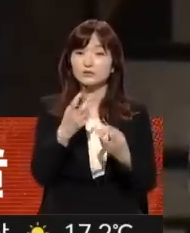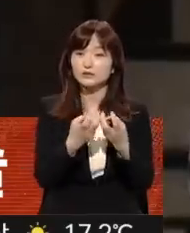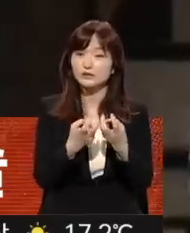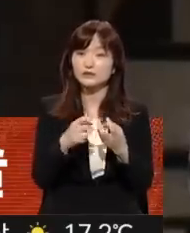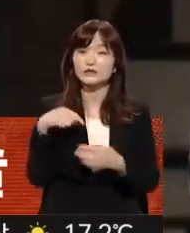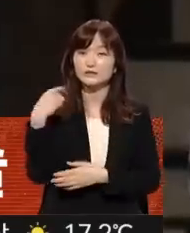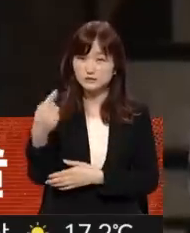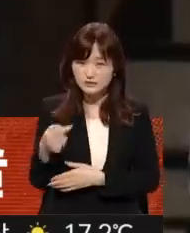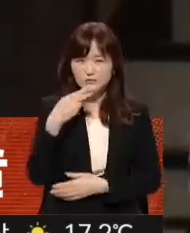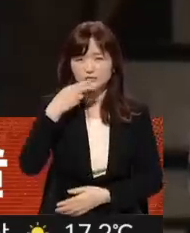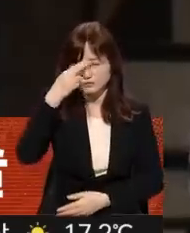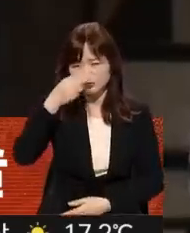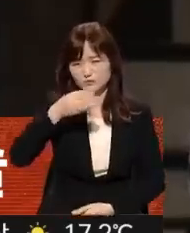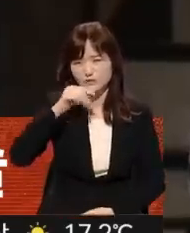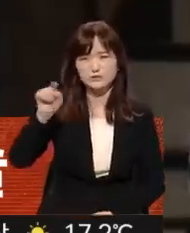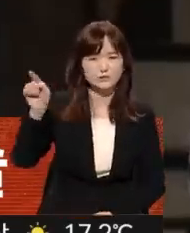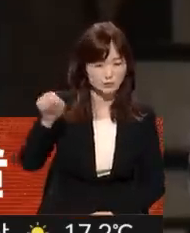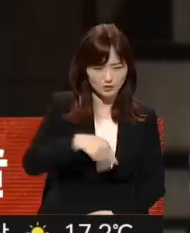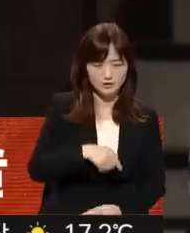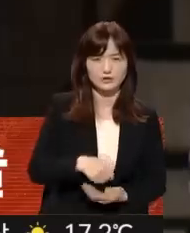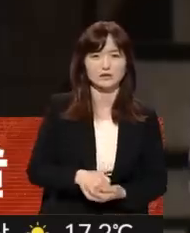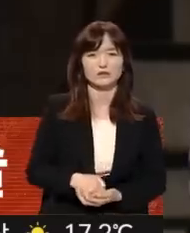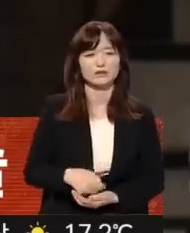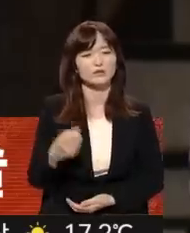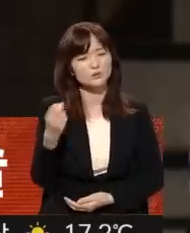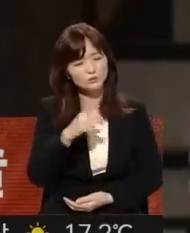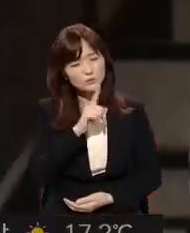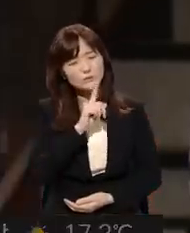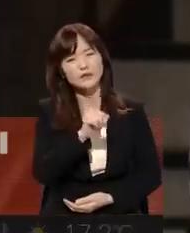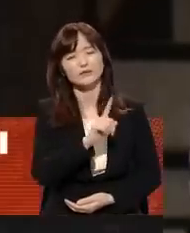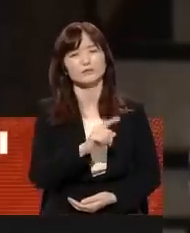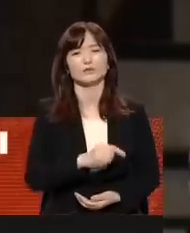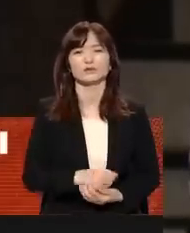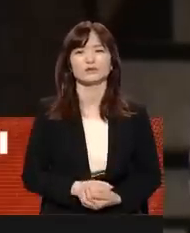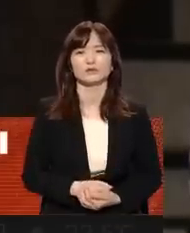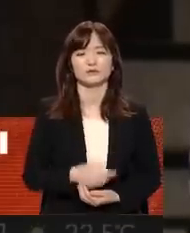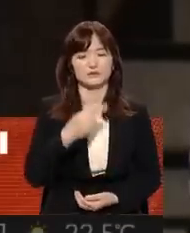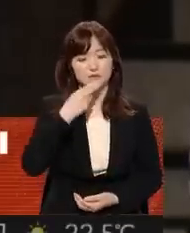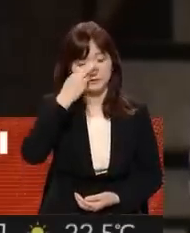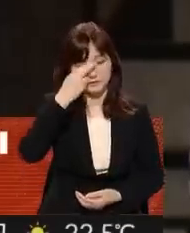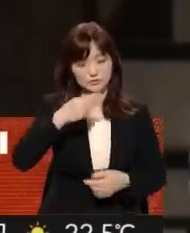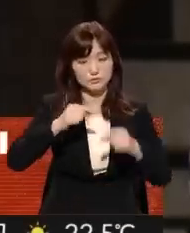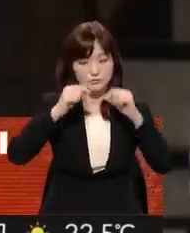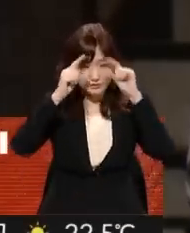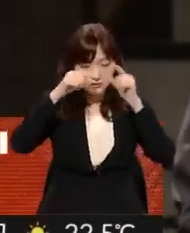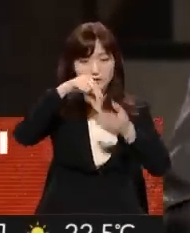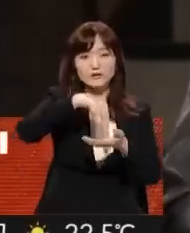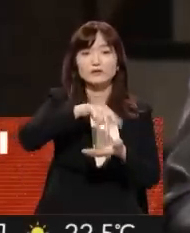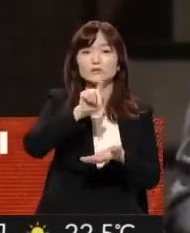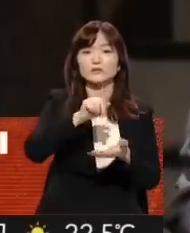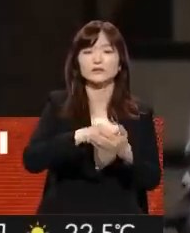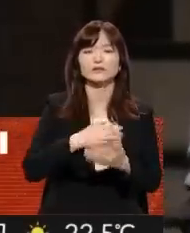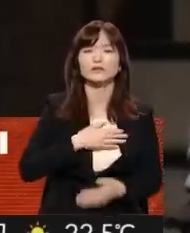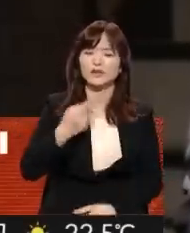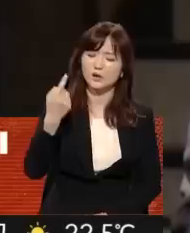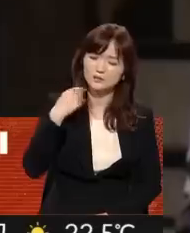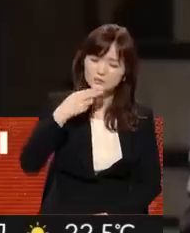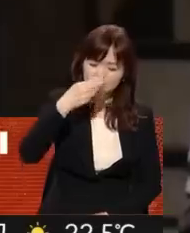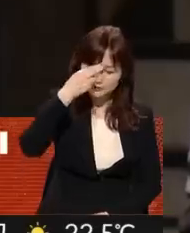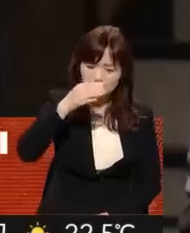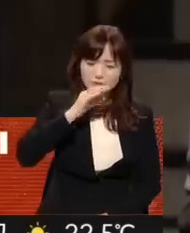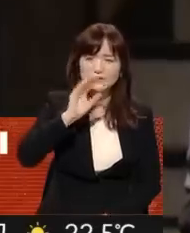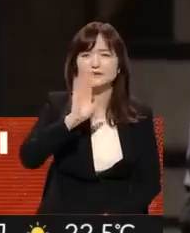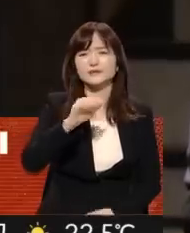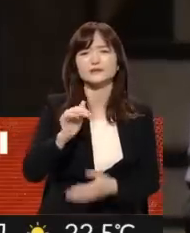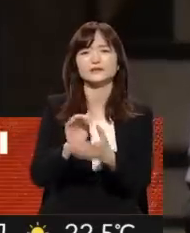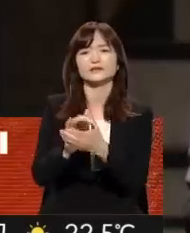아십니까? 다음 날 또 술 먹고 옵니다. 그리고 술 먹고 난 다음에 또 해롱해롱 하는 거죠. 그러고 난 다음에 또 술 깨면 뭐라고 말하는가 하면 나 어제 정말 술 안 먹으려고 했는데